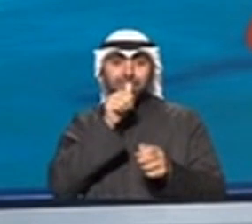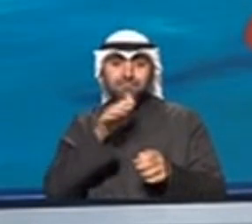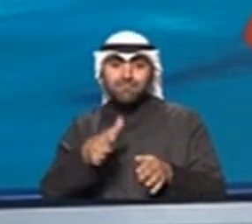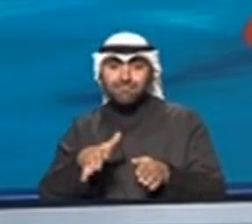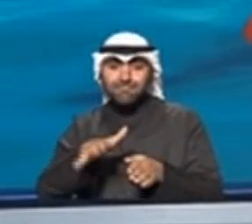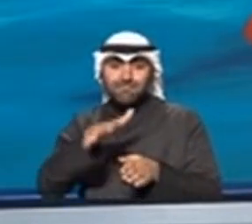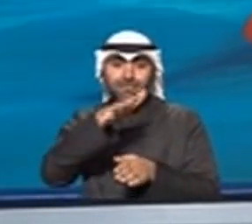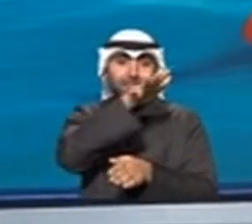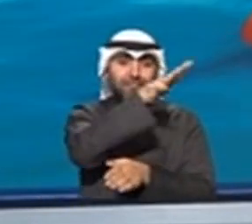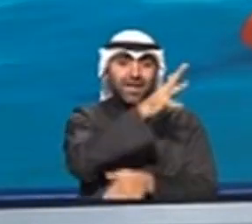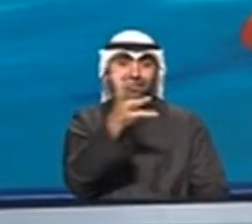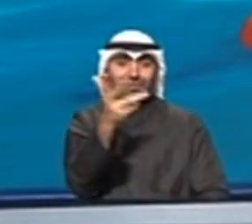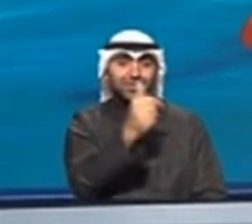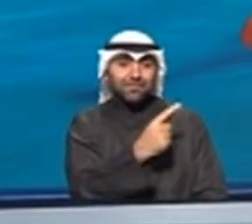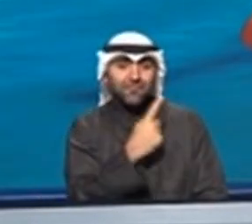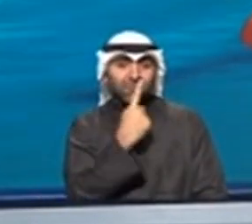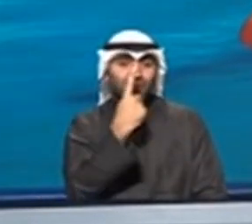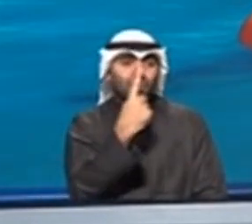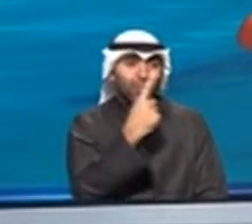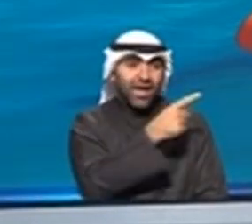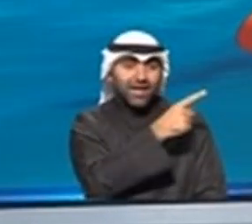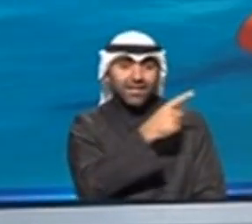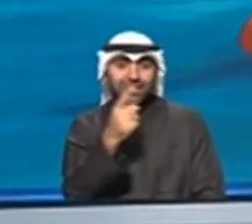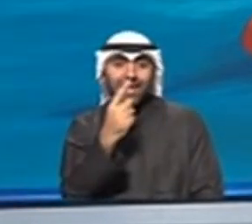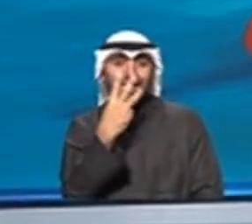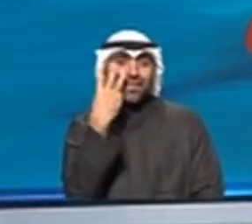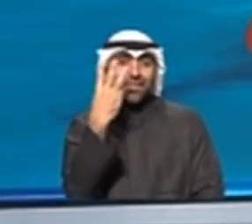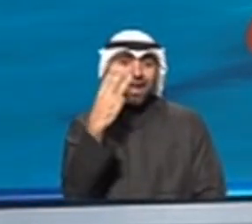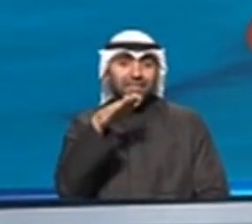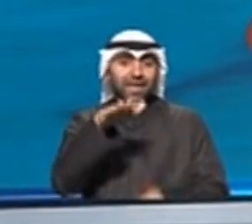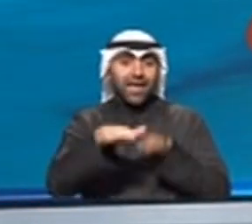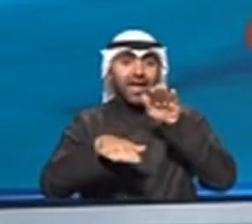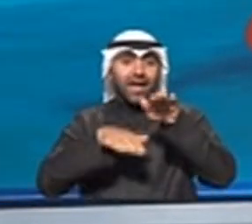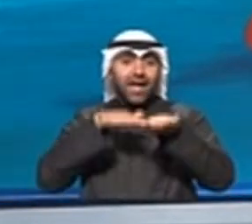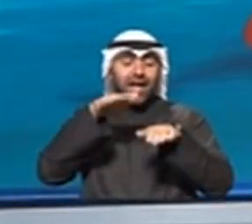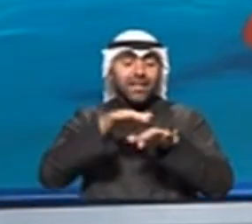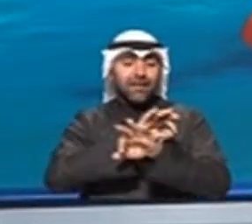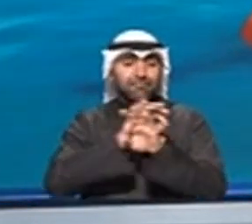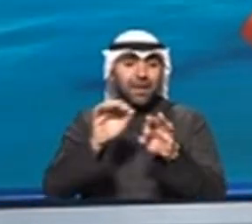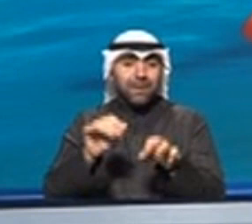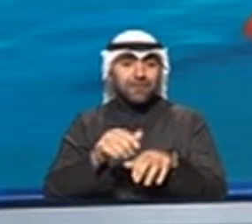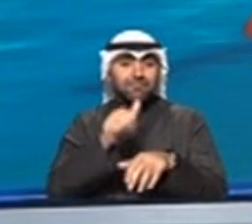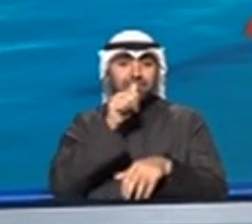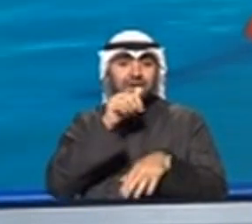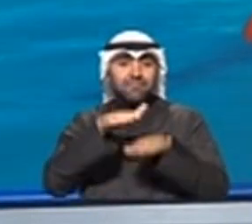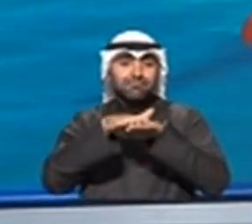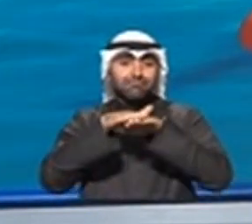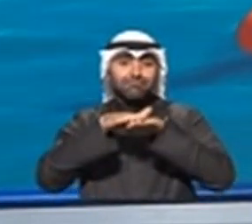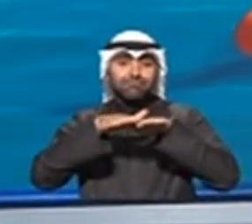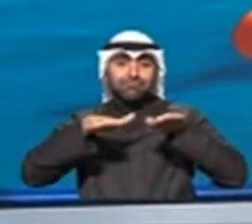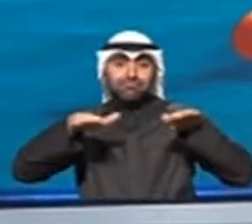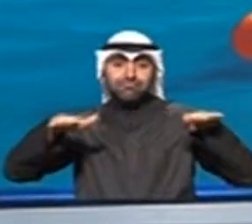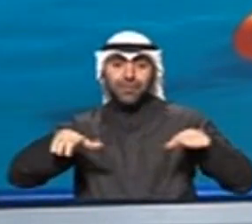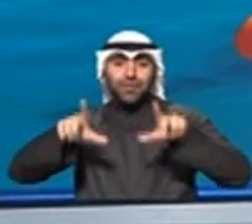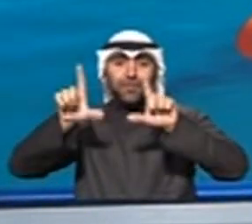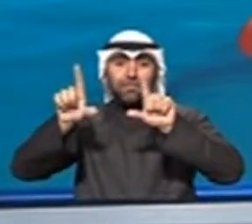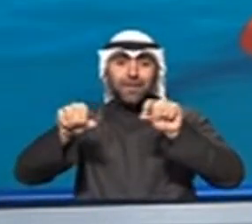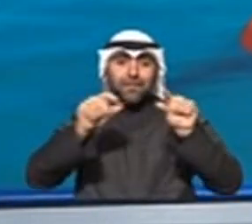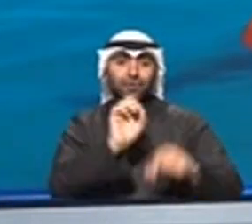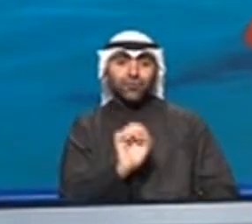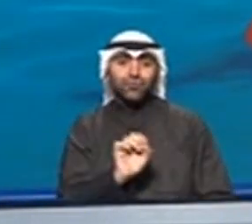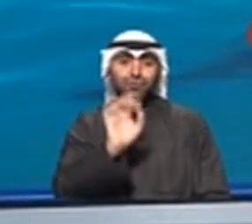الأول الساعة 6:12 دقيقة صباحا، والجزر الثاني الساعة 5:29 دقيقة مساء. والبحر خلال النهار وأيضا خلال